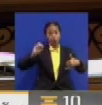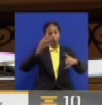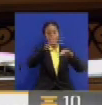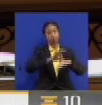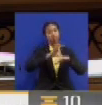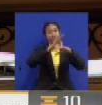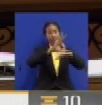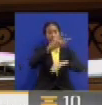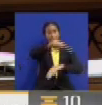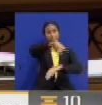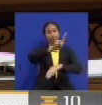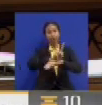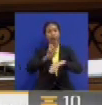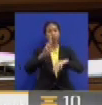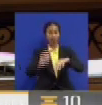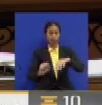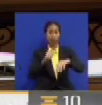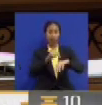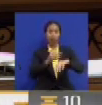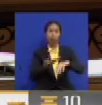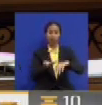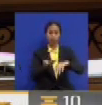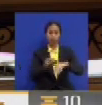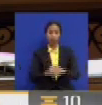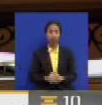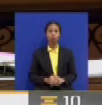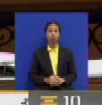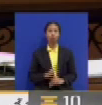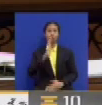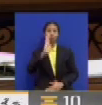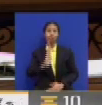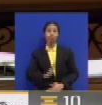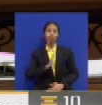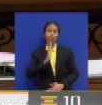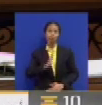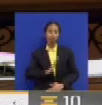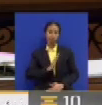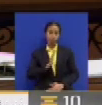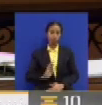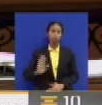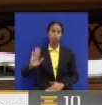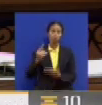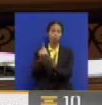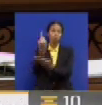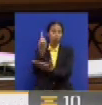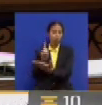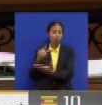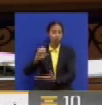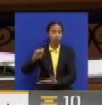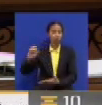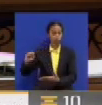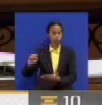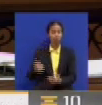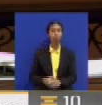ายทีนี้ล่ะจากนี้ไปนะทั้งประชาธิปัตย์ทั้งภูมิใจไทยจะต้องแท็กทีมกันเพื่อไปรีด